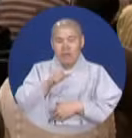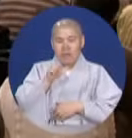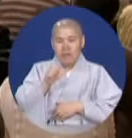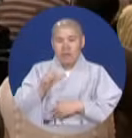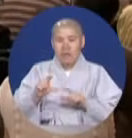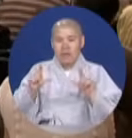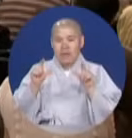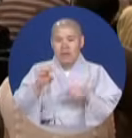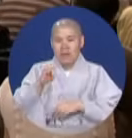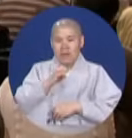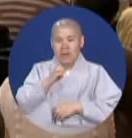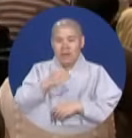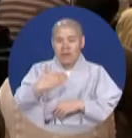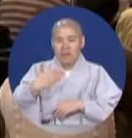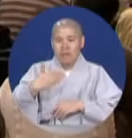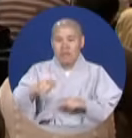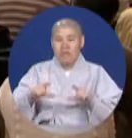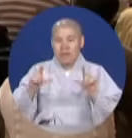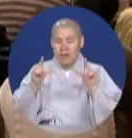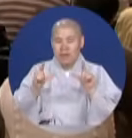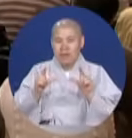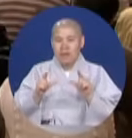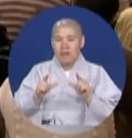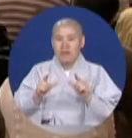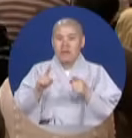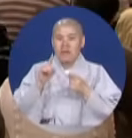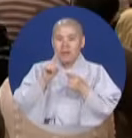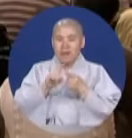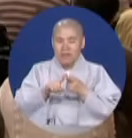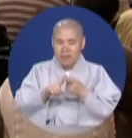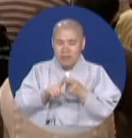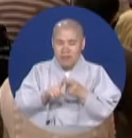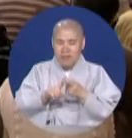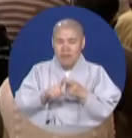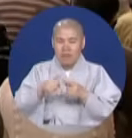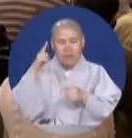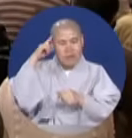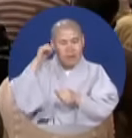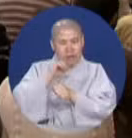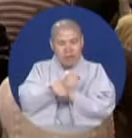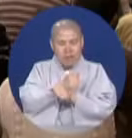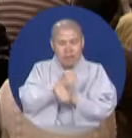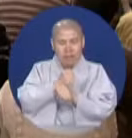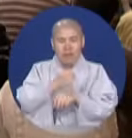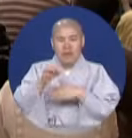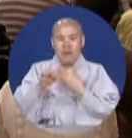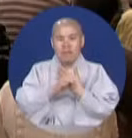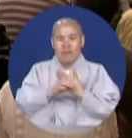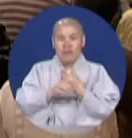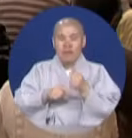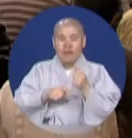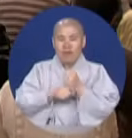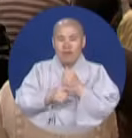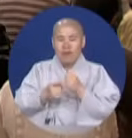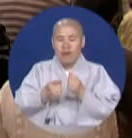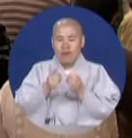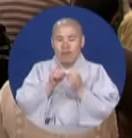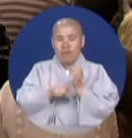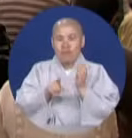45년이다, 49년이다 이거를 본격적으로 연구하는 건 과학불교학이고요. 우리는